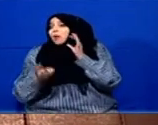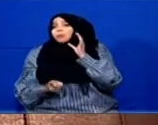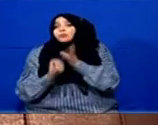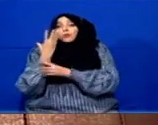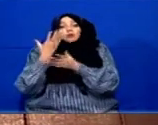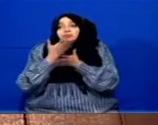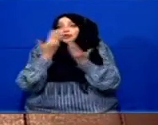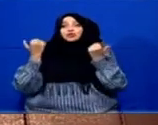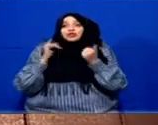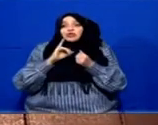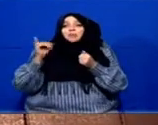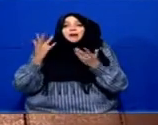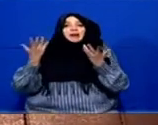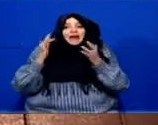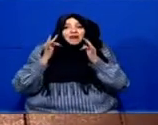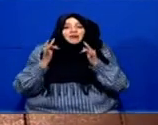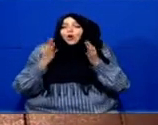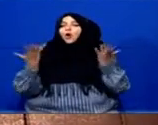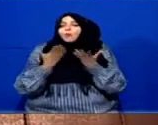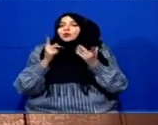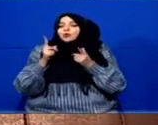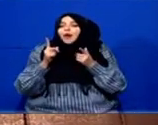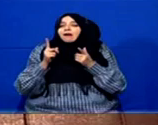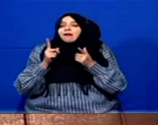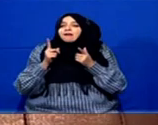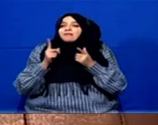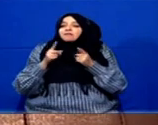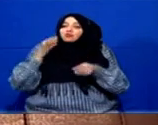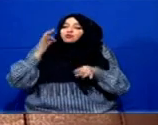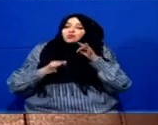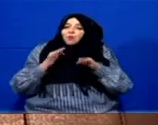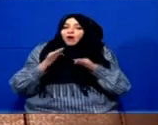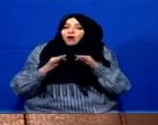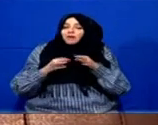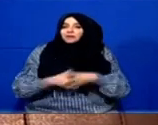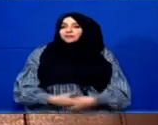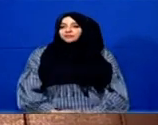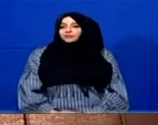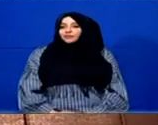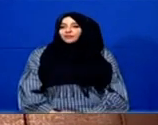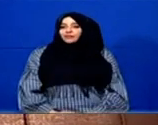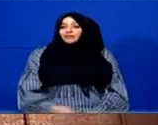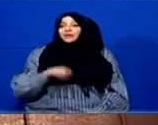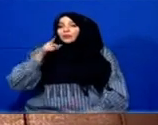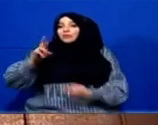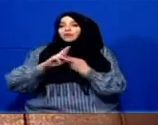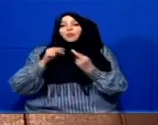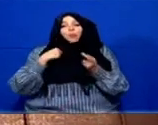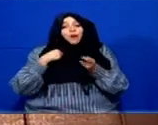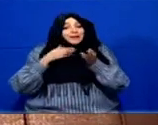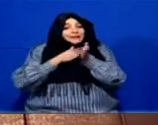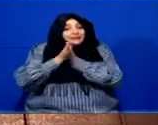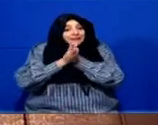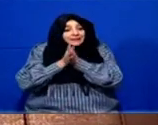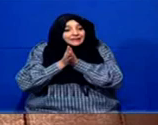وسلم متعلقا بهذه المساله المعروضه قال اجتهد